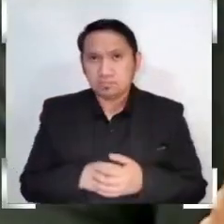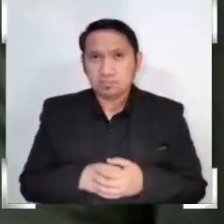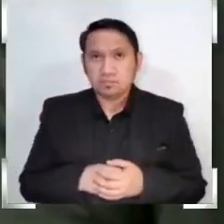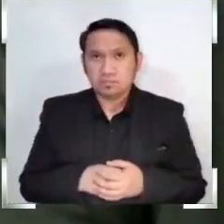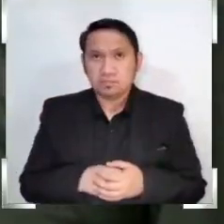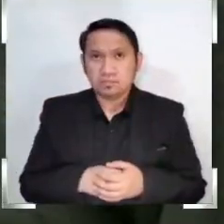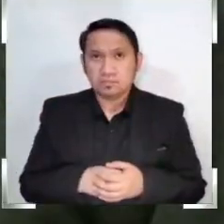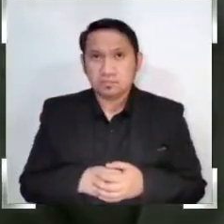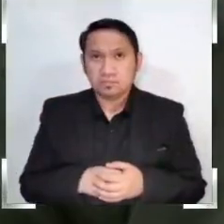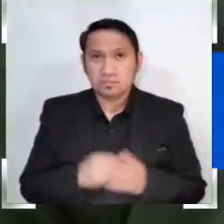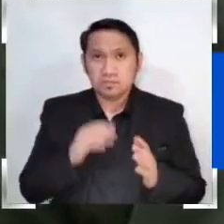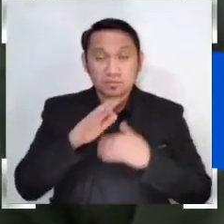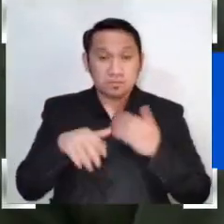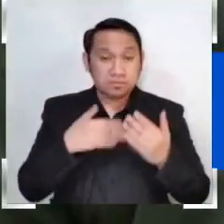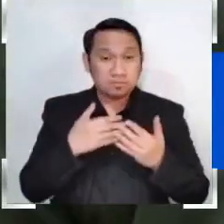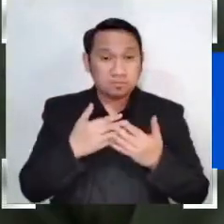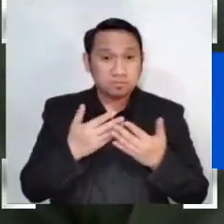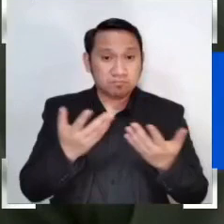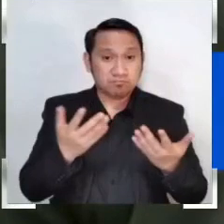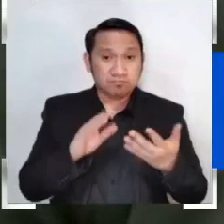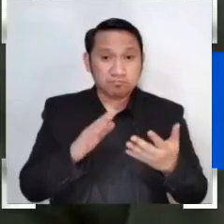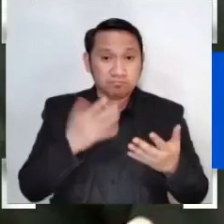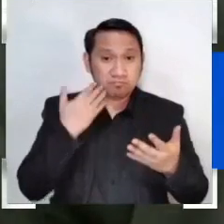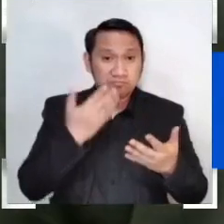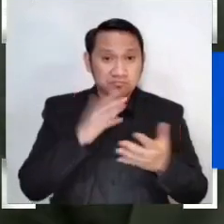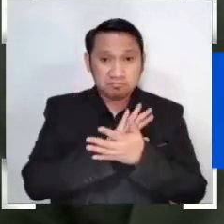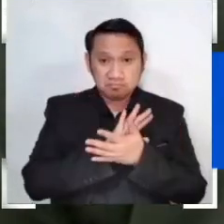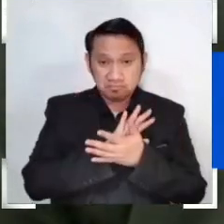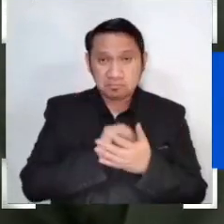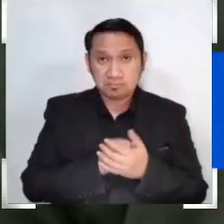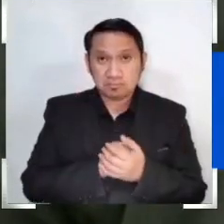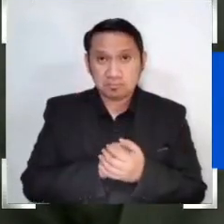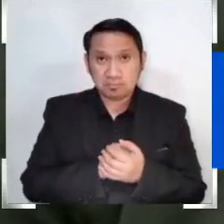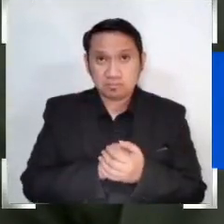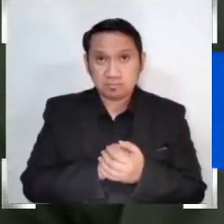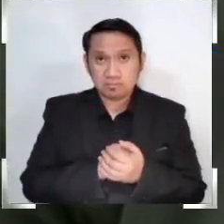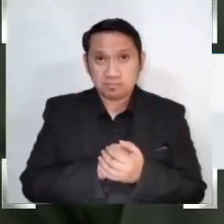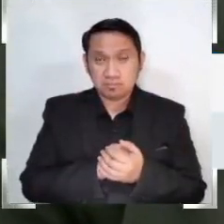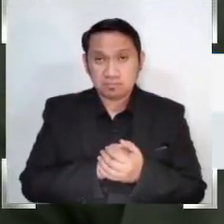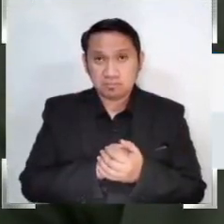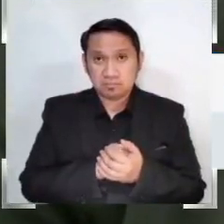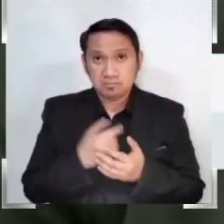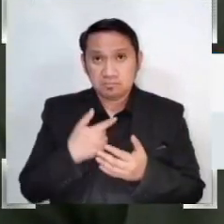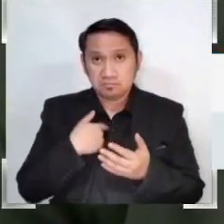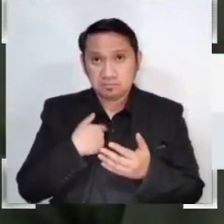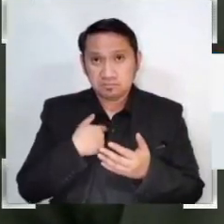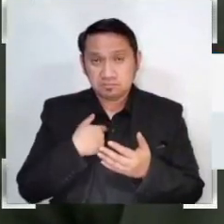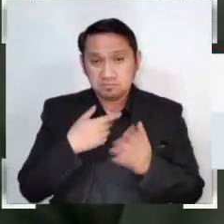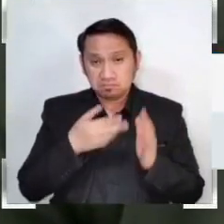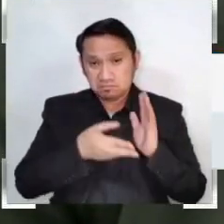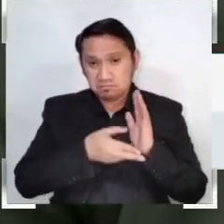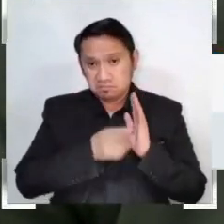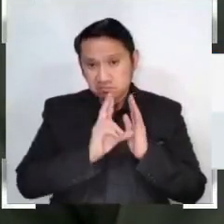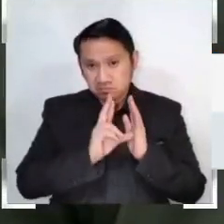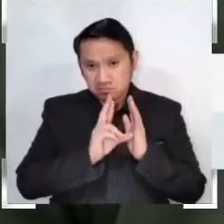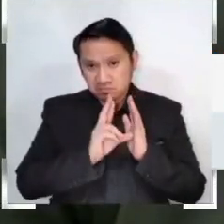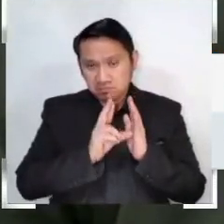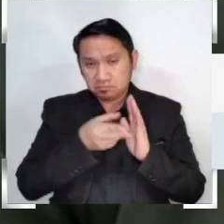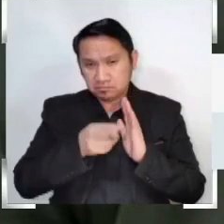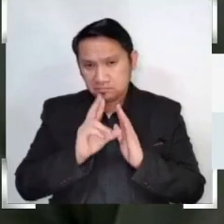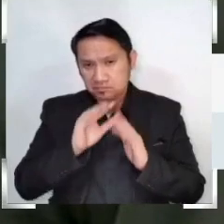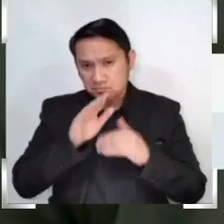Lahat namatay ng COVID eh. Oh, yun, pinapaano ko rin yun, pinapa-review ko.